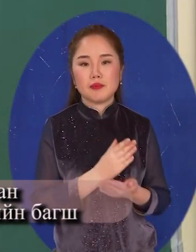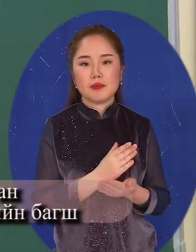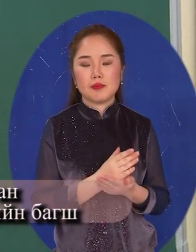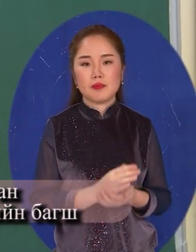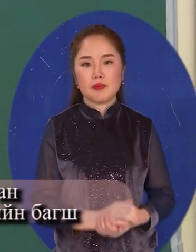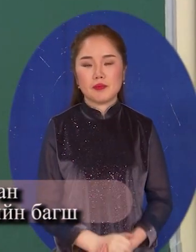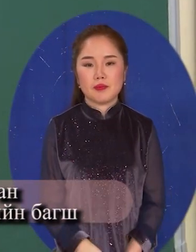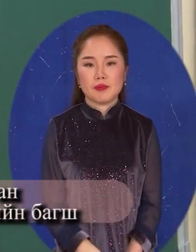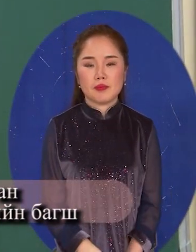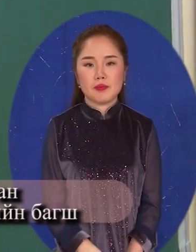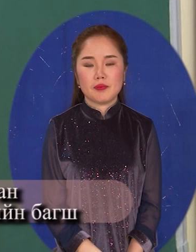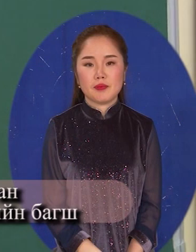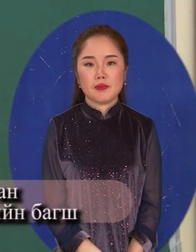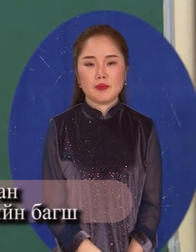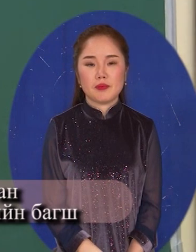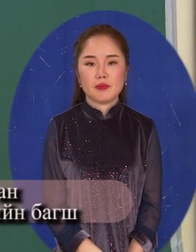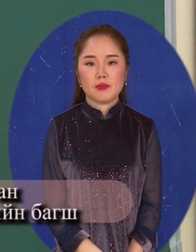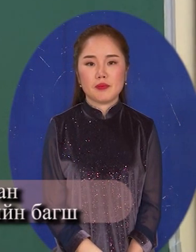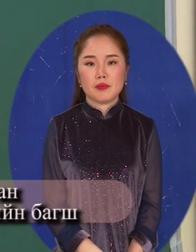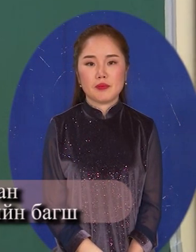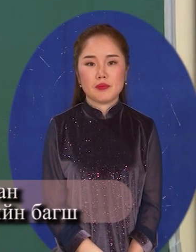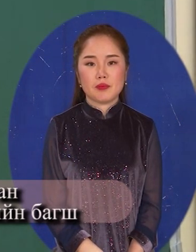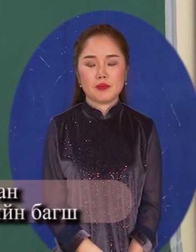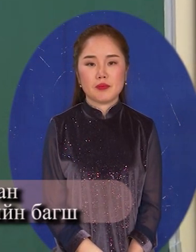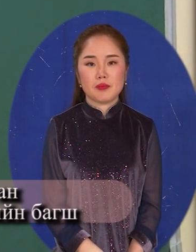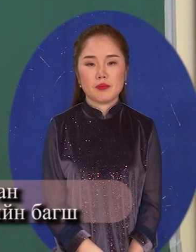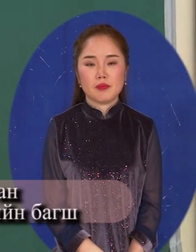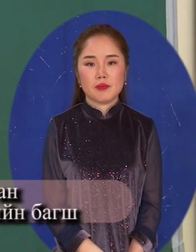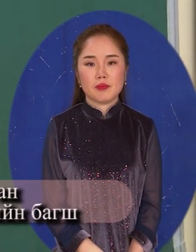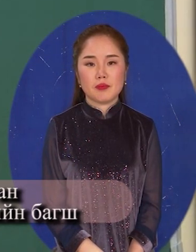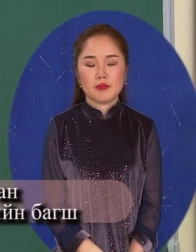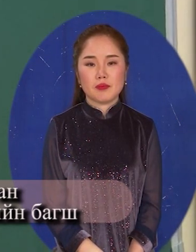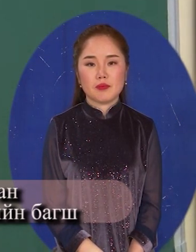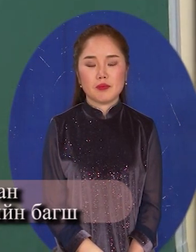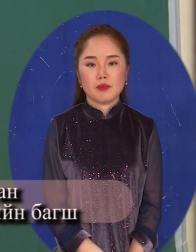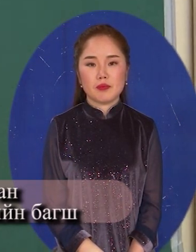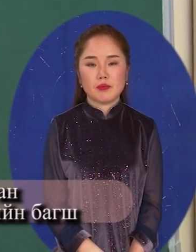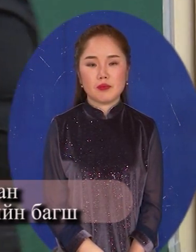100 tögürük kalıptı. Marılda 100 tögürük kalıptı.